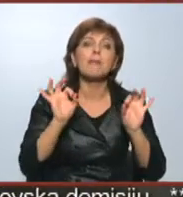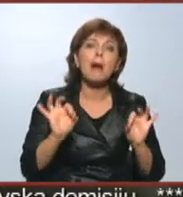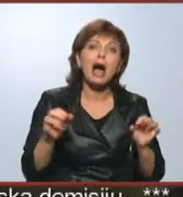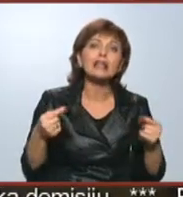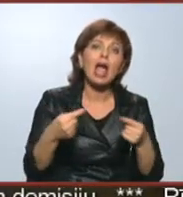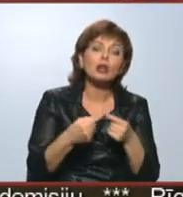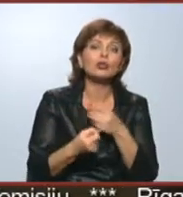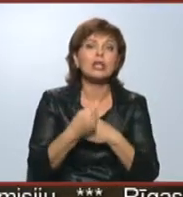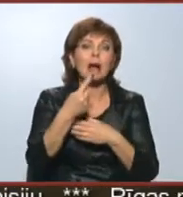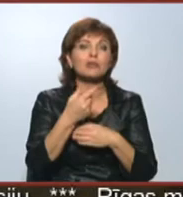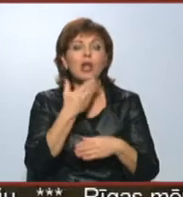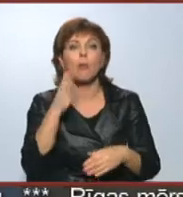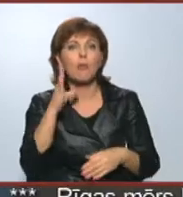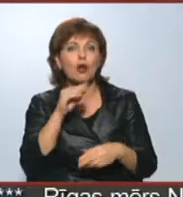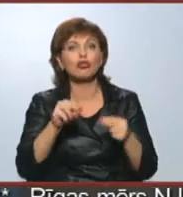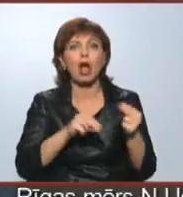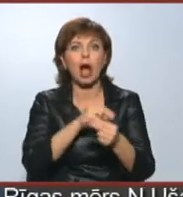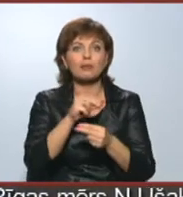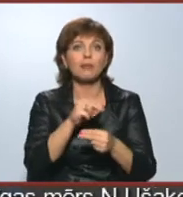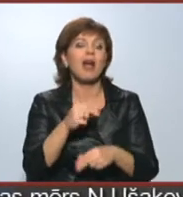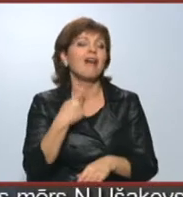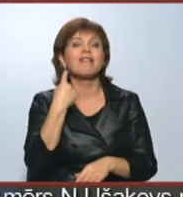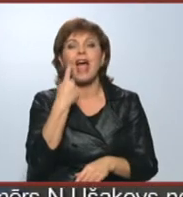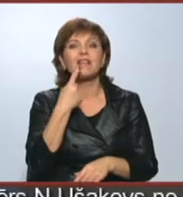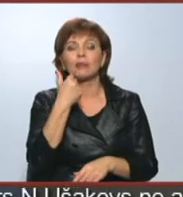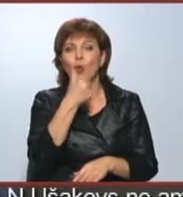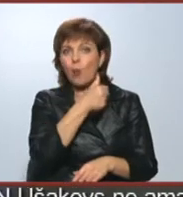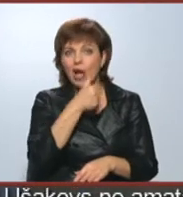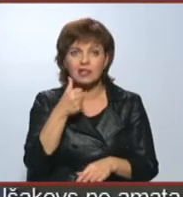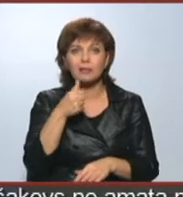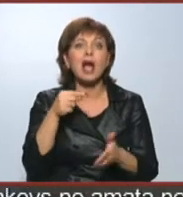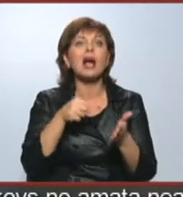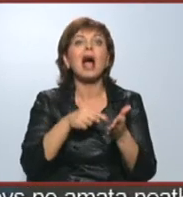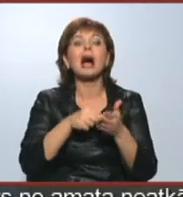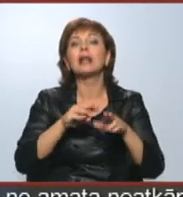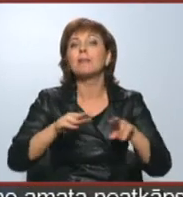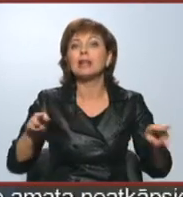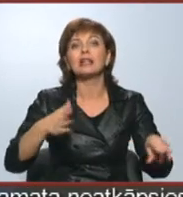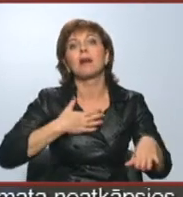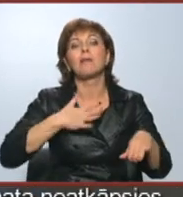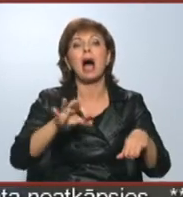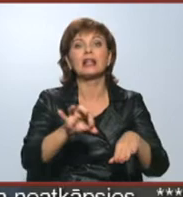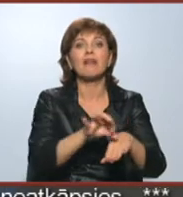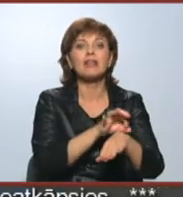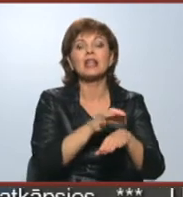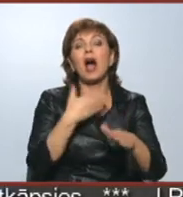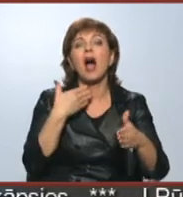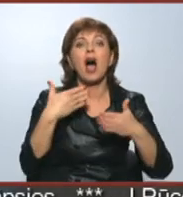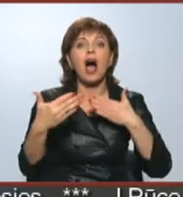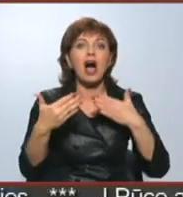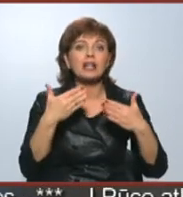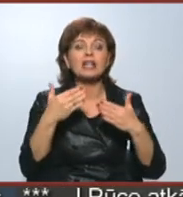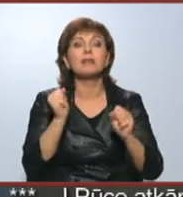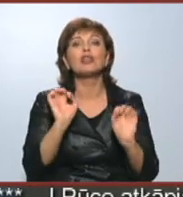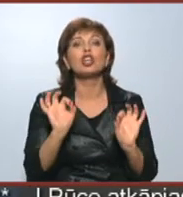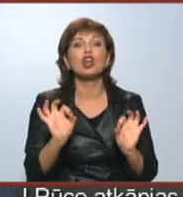viņu nav paguvis apspriest. Nevienam nav noslēpums par to, kādas ir bijušas ministru un man vīra attiecības darba